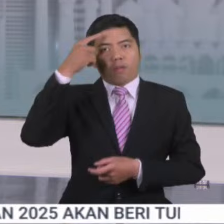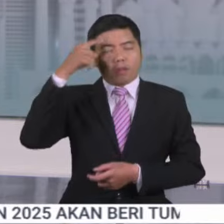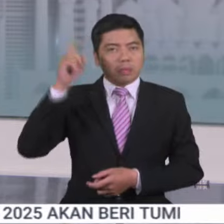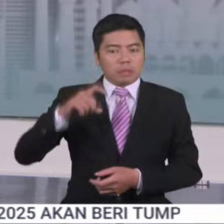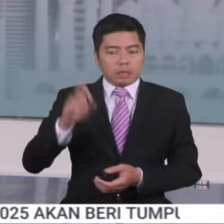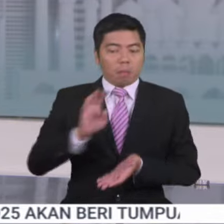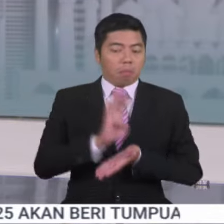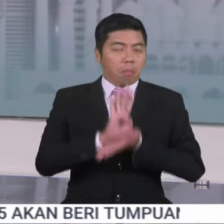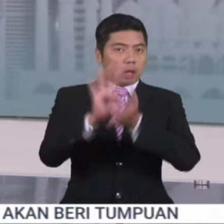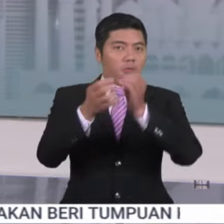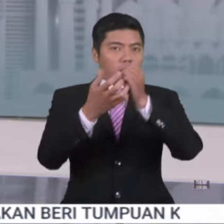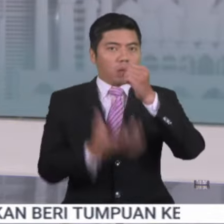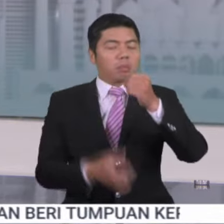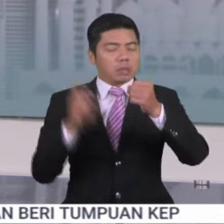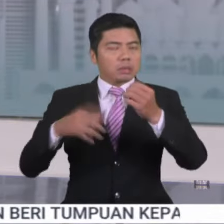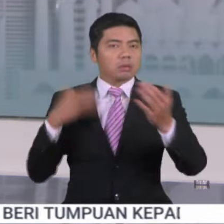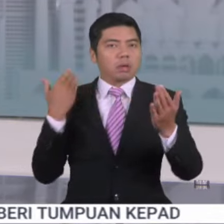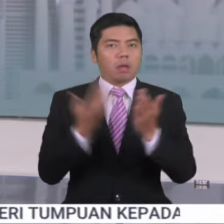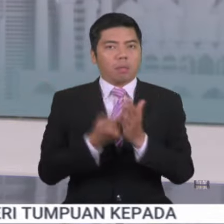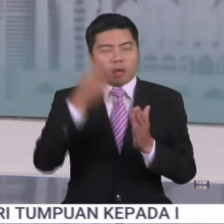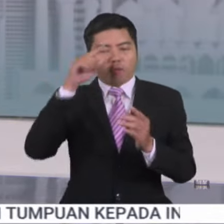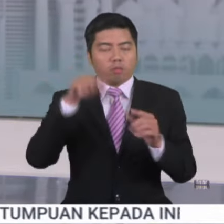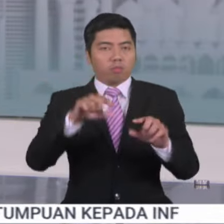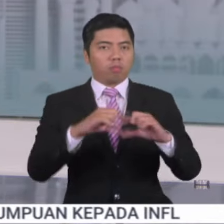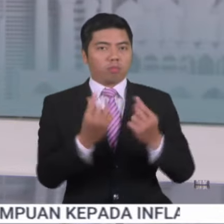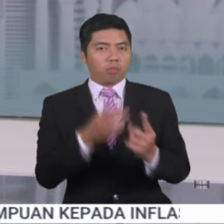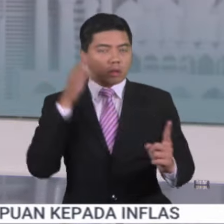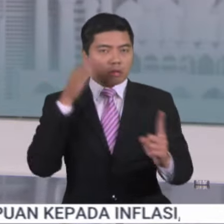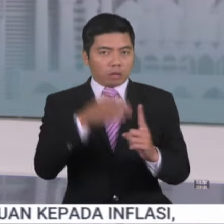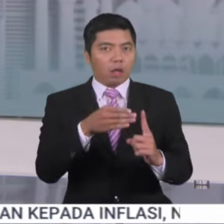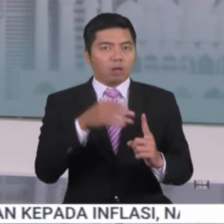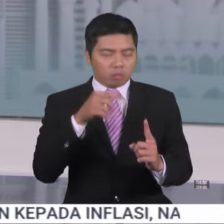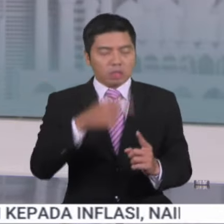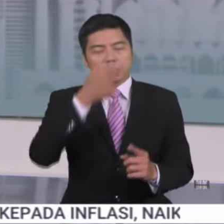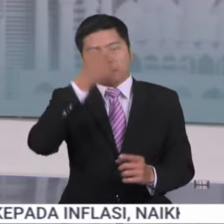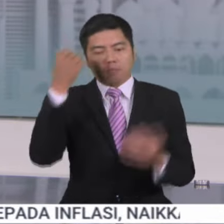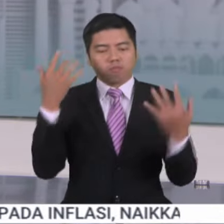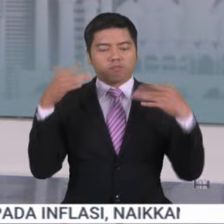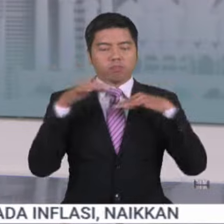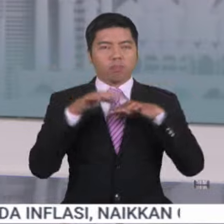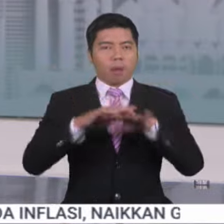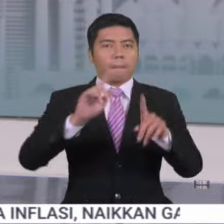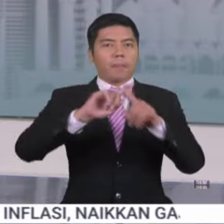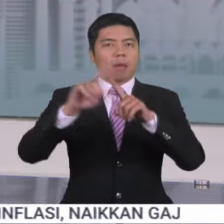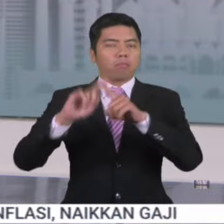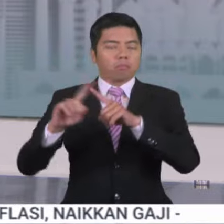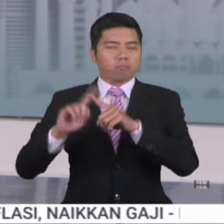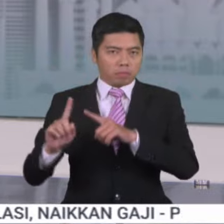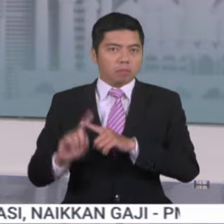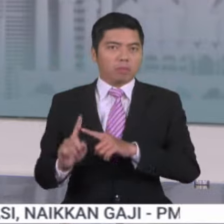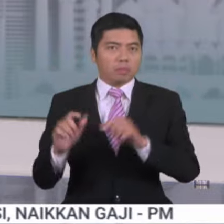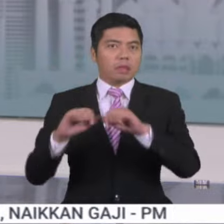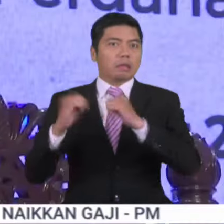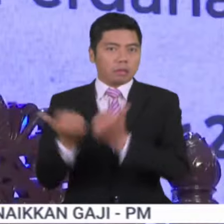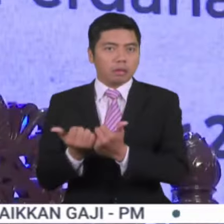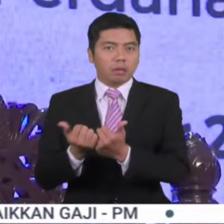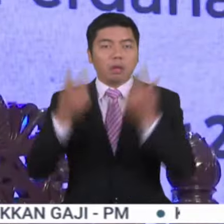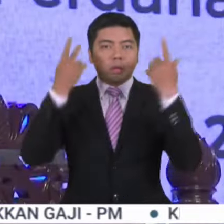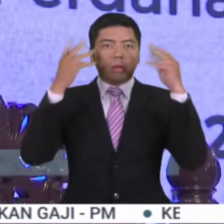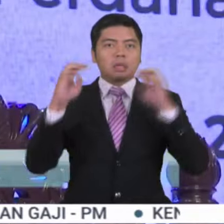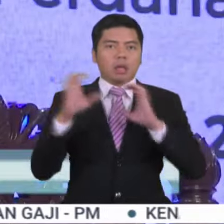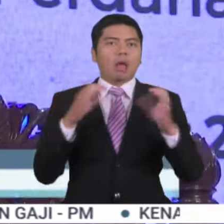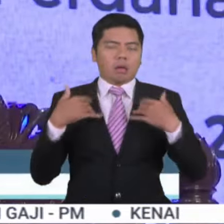bantuan kepada golongan miskin sampai kepada sasaran. Ia melibatkan usaha pelbagai pihak. Perdana Menteri berkata masih